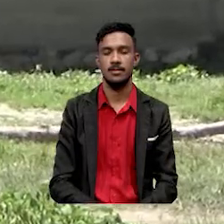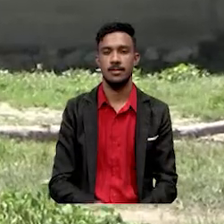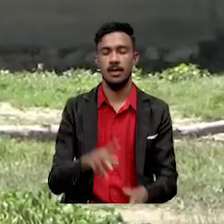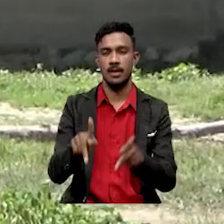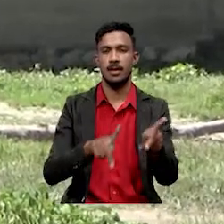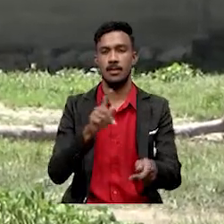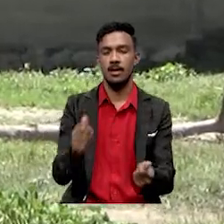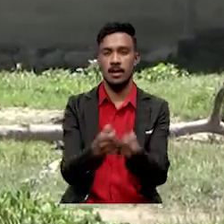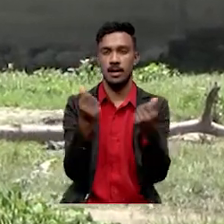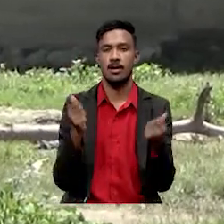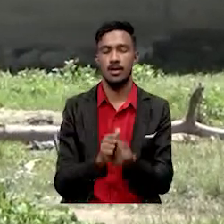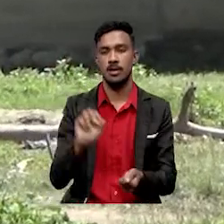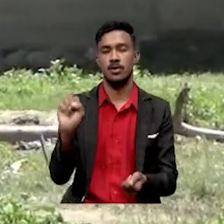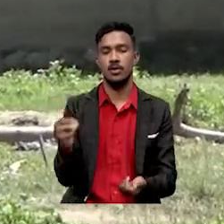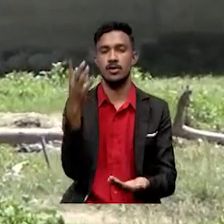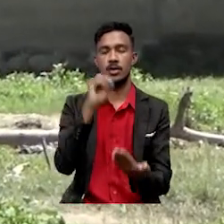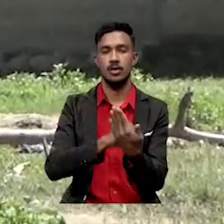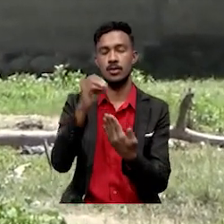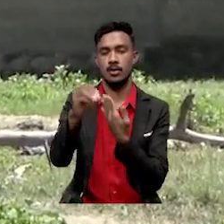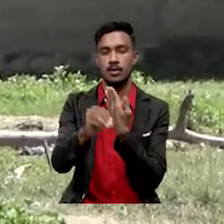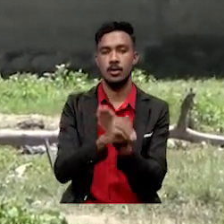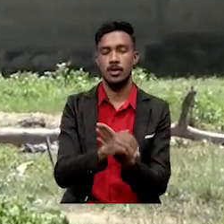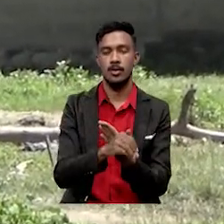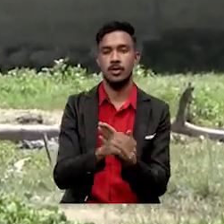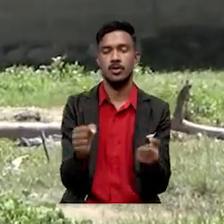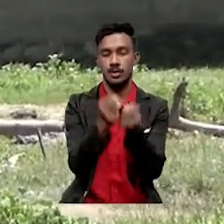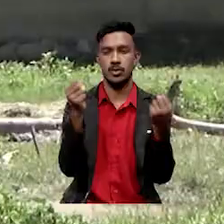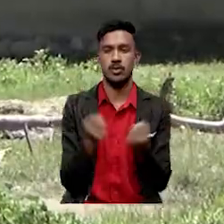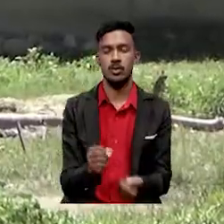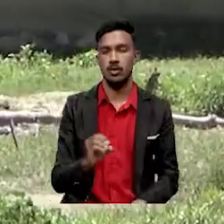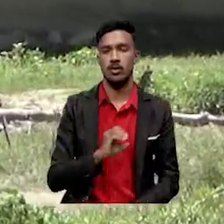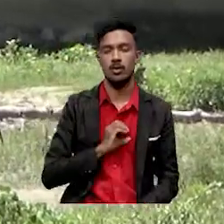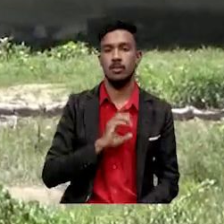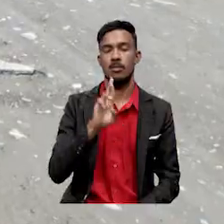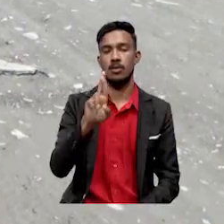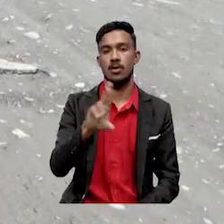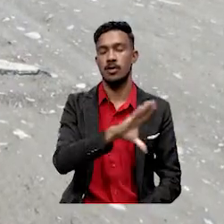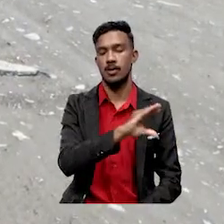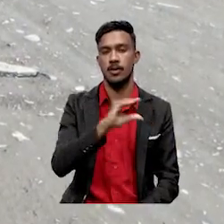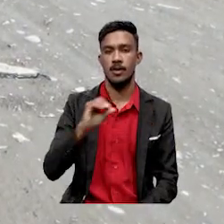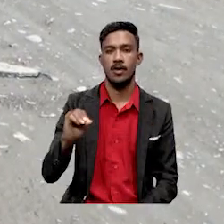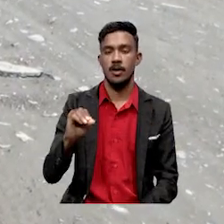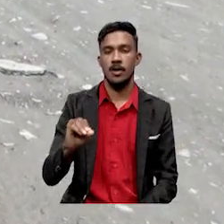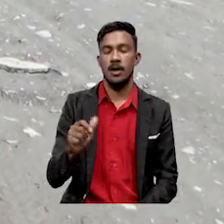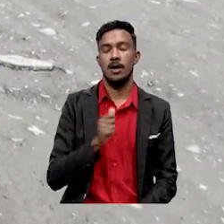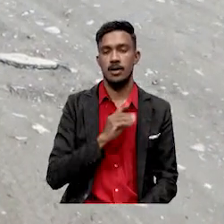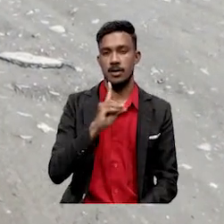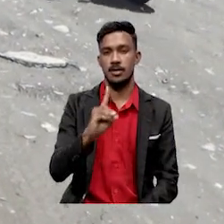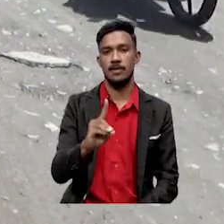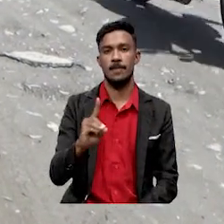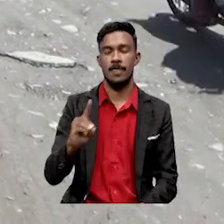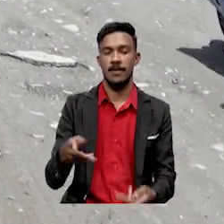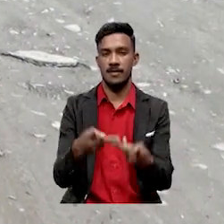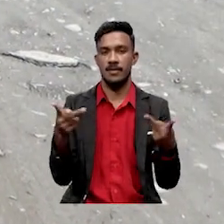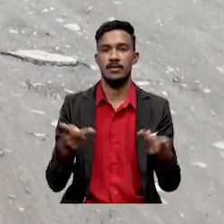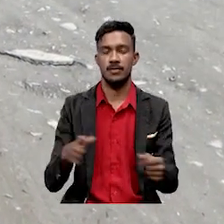Komunidade Aldeia 12 de Outubro, suku Komoro Posto Administrativo Dong Alessio, perkupa tebe so serviço Institut Gestão Equipamento Pesado, nebe ateru